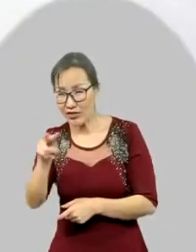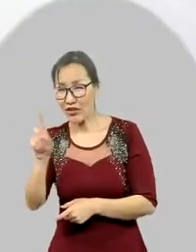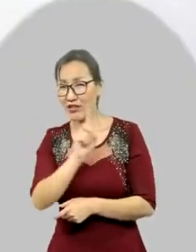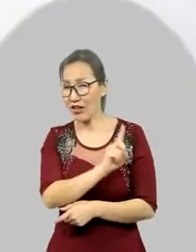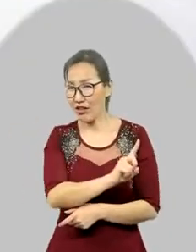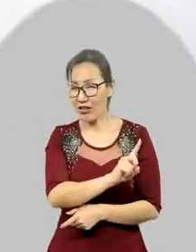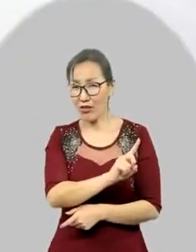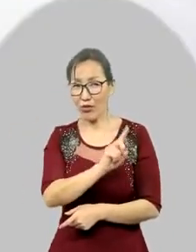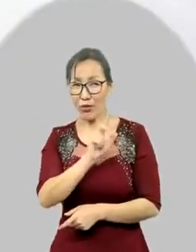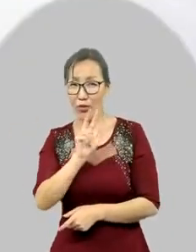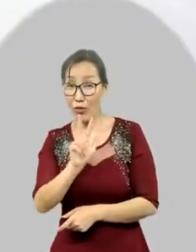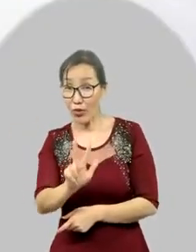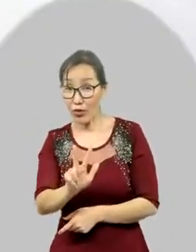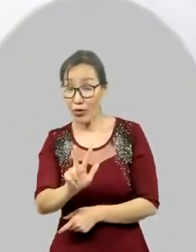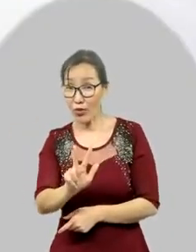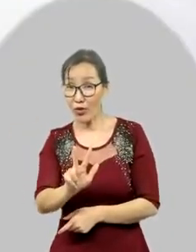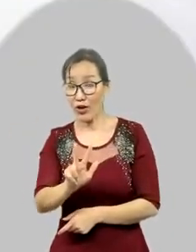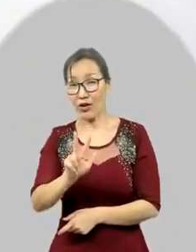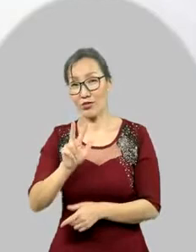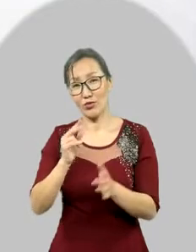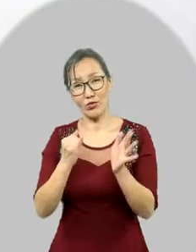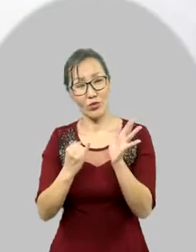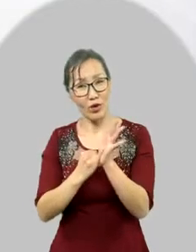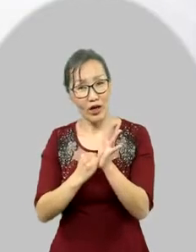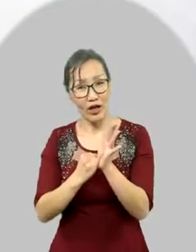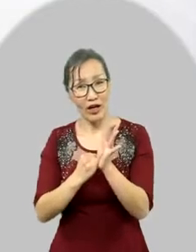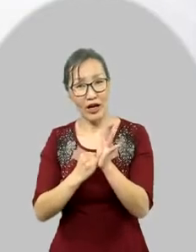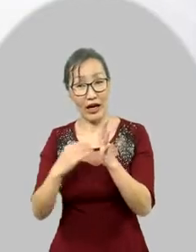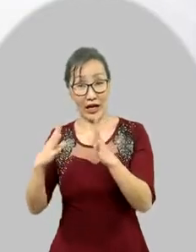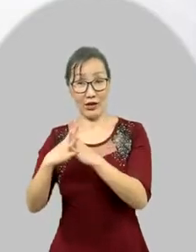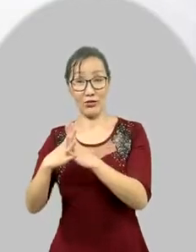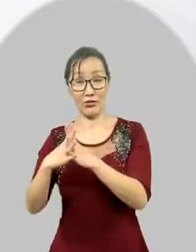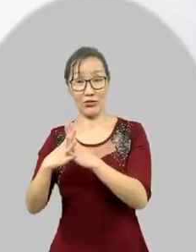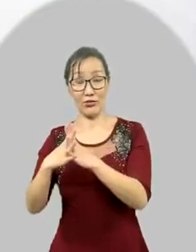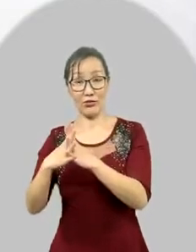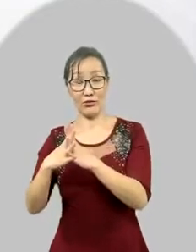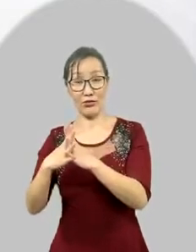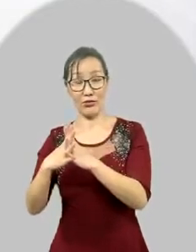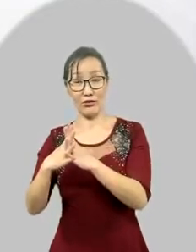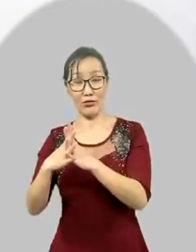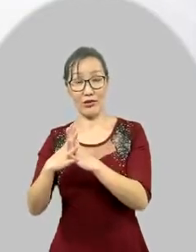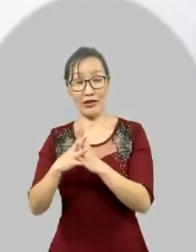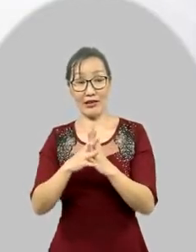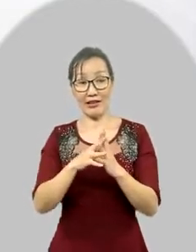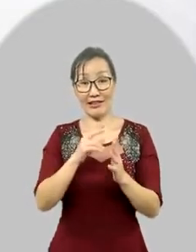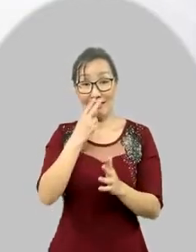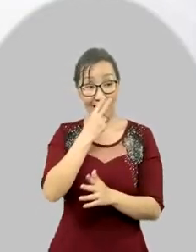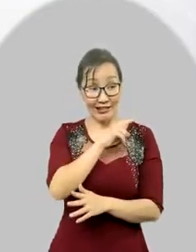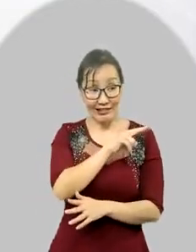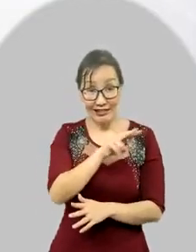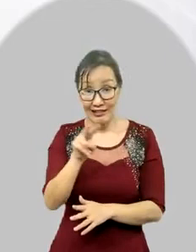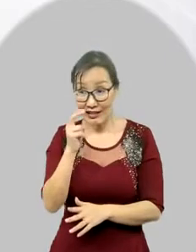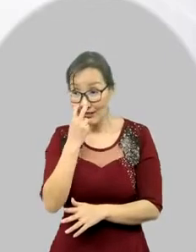1, 3, 6, 10. За эдгээр дарааллыг